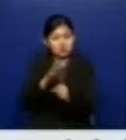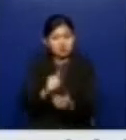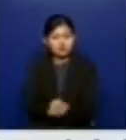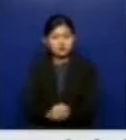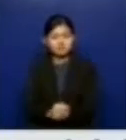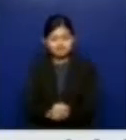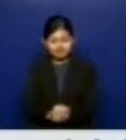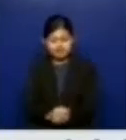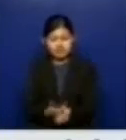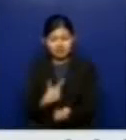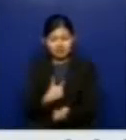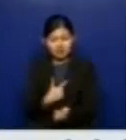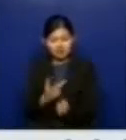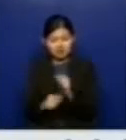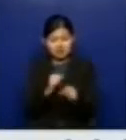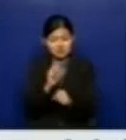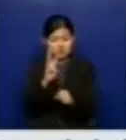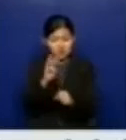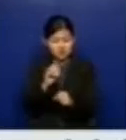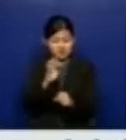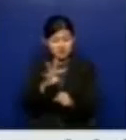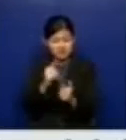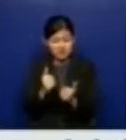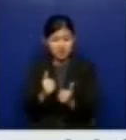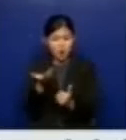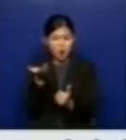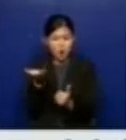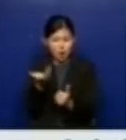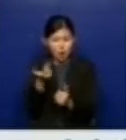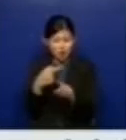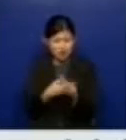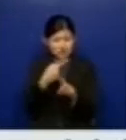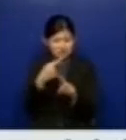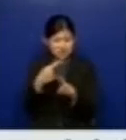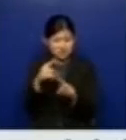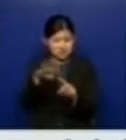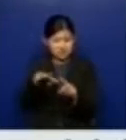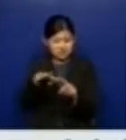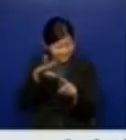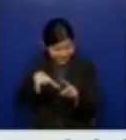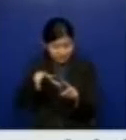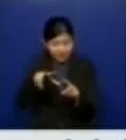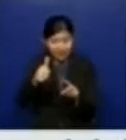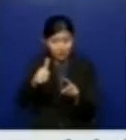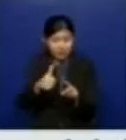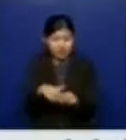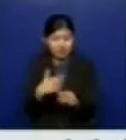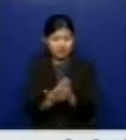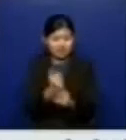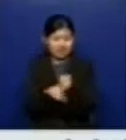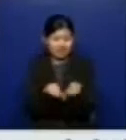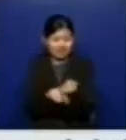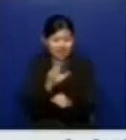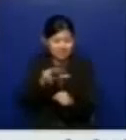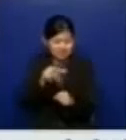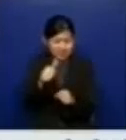างน้อยในปี2564นี้ขอเป็นเดือนละ 3,000 บาทได้ไหมเดือนละ 3,000 บาทเป็